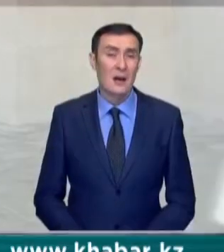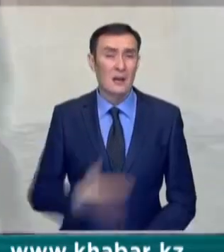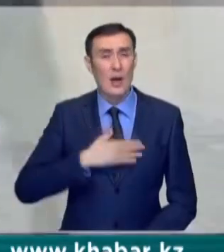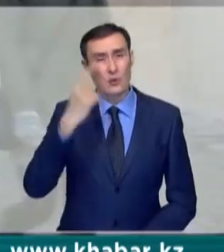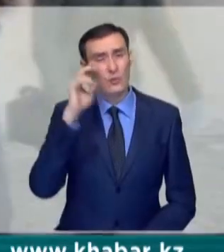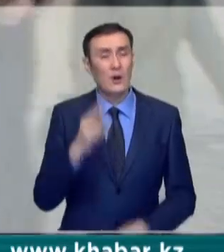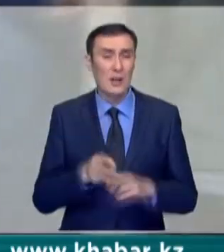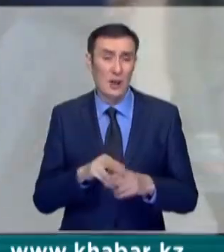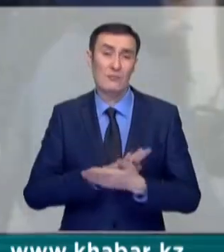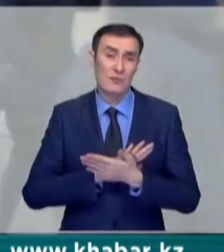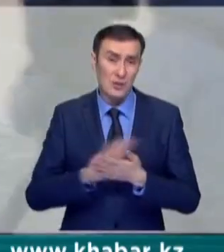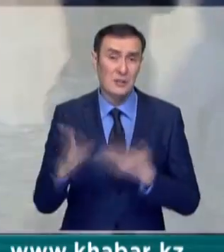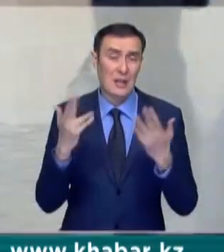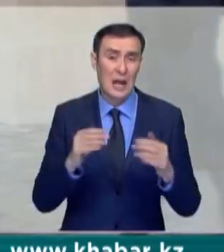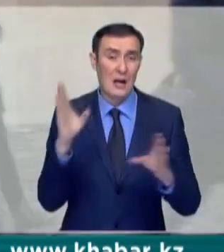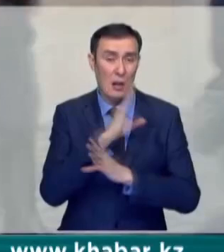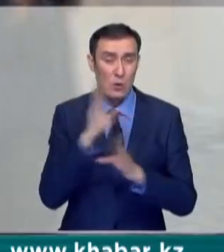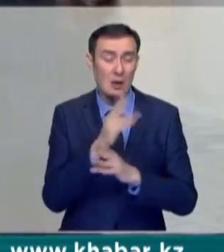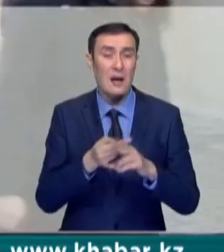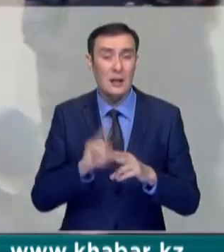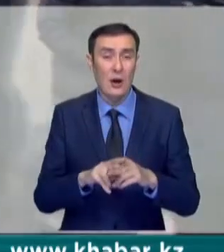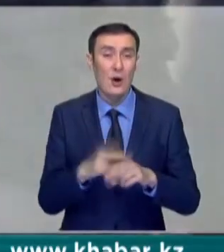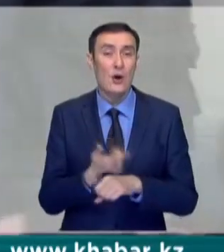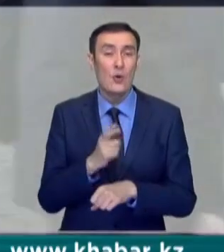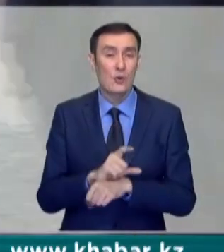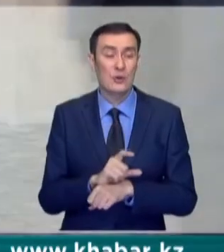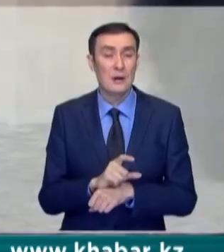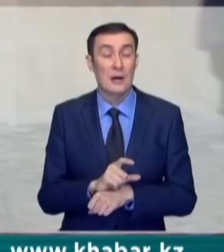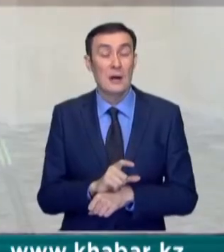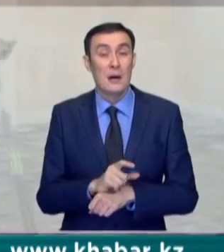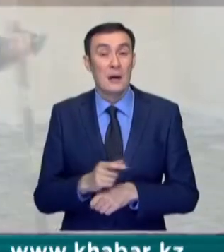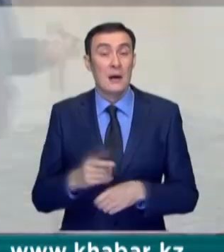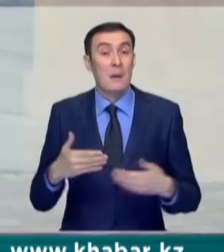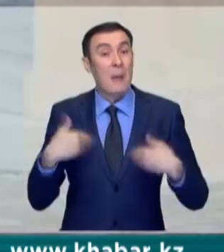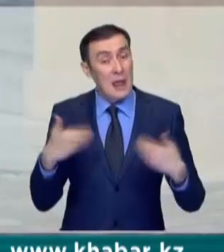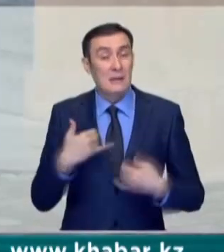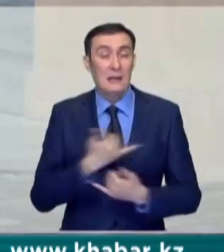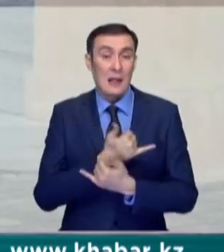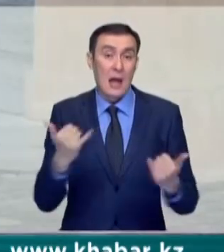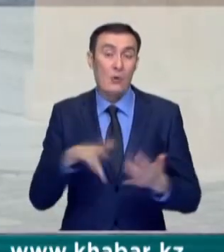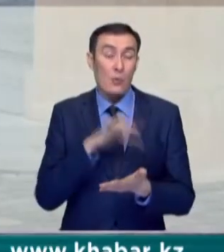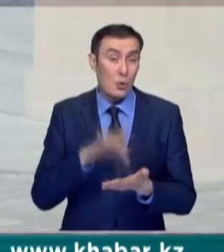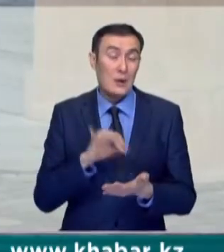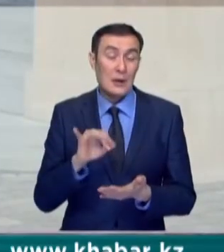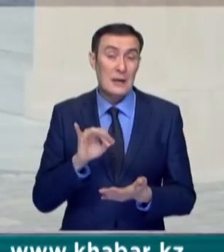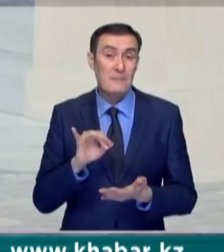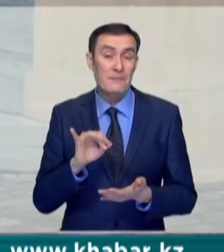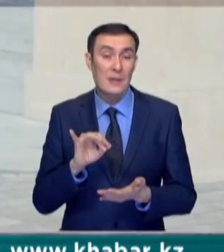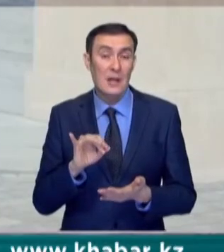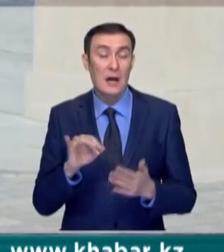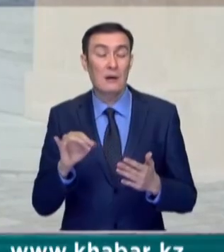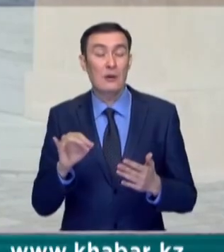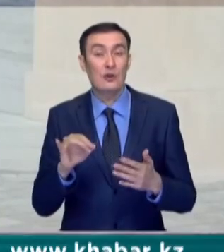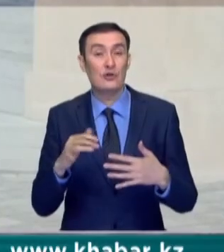очень экологично. Я думаю, что это очень полезно для города. Я думаю, что это полезно как минимум для